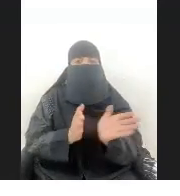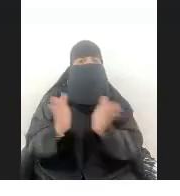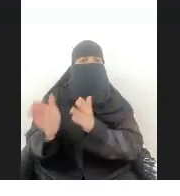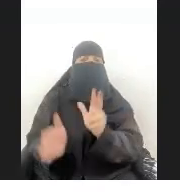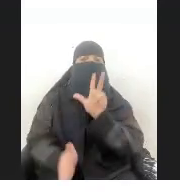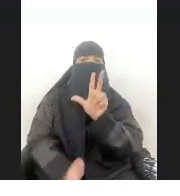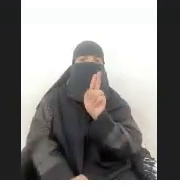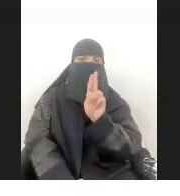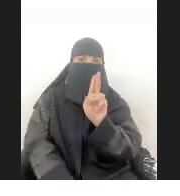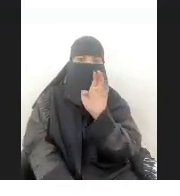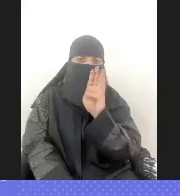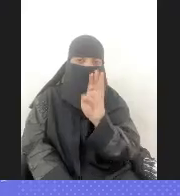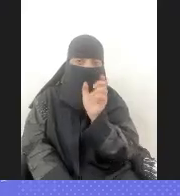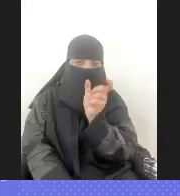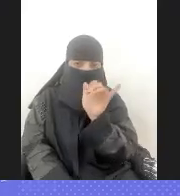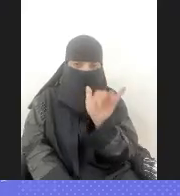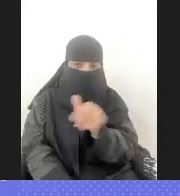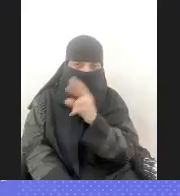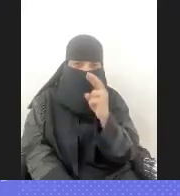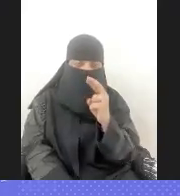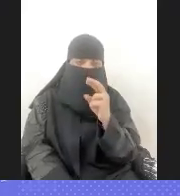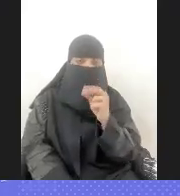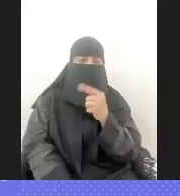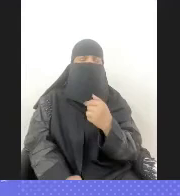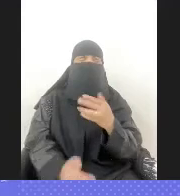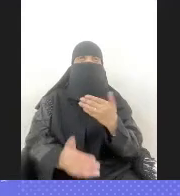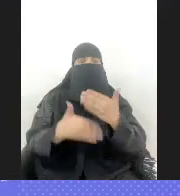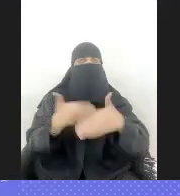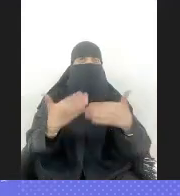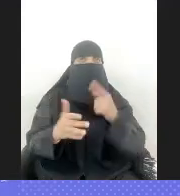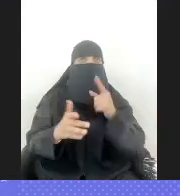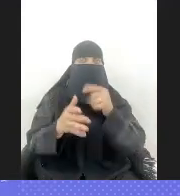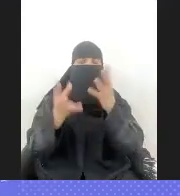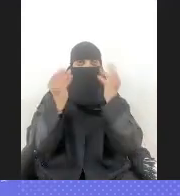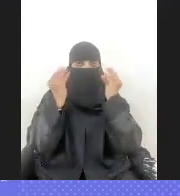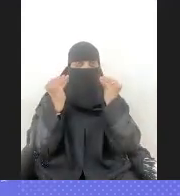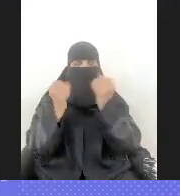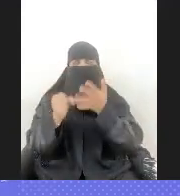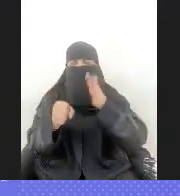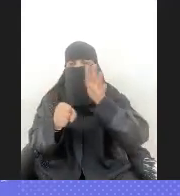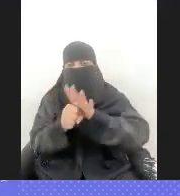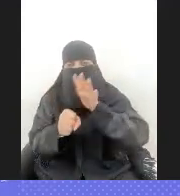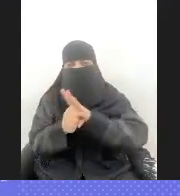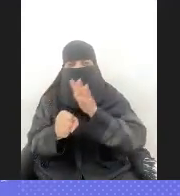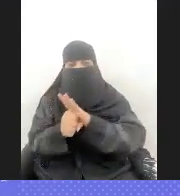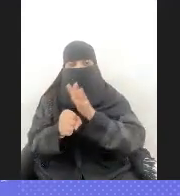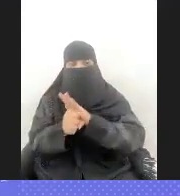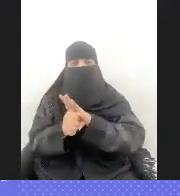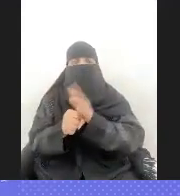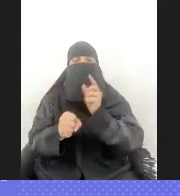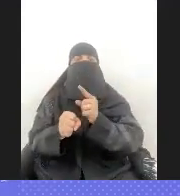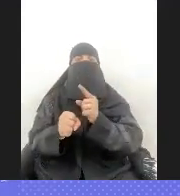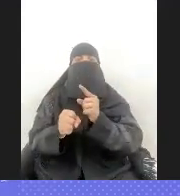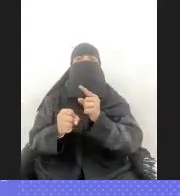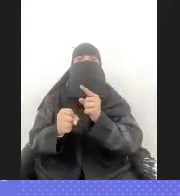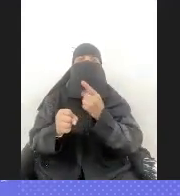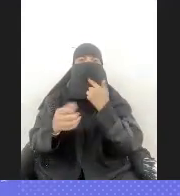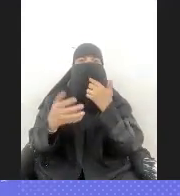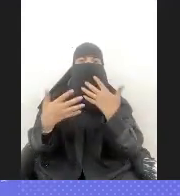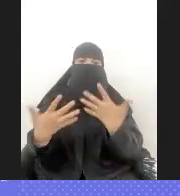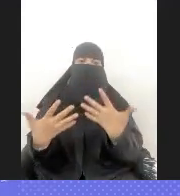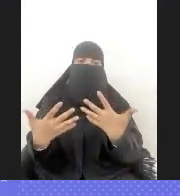نجعل المحتوى يعني زي ما نقول إحنا كذا بالعامية مضغوط، لكن بطريقة جيدة. يعني